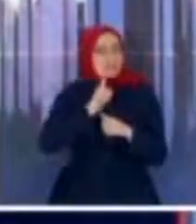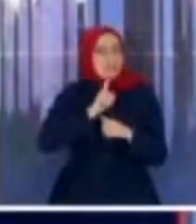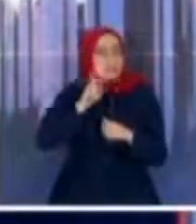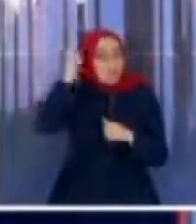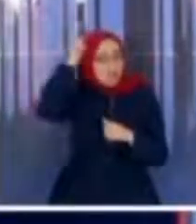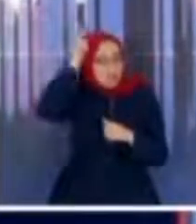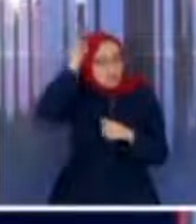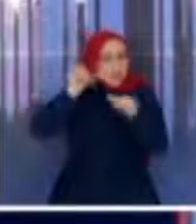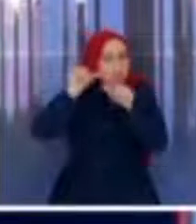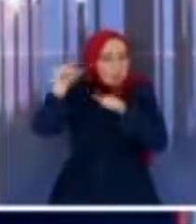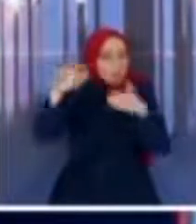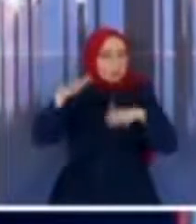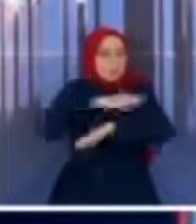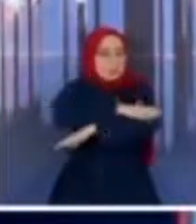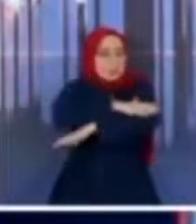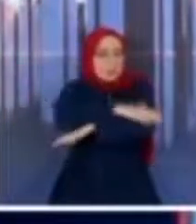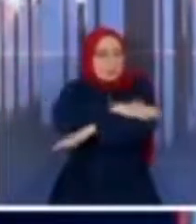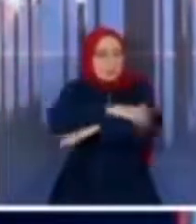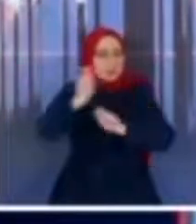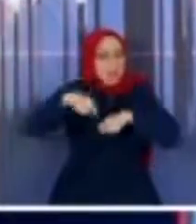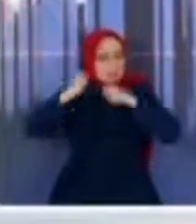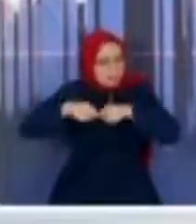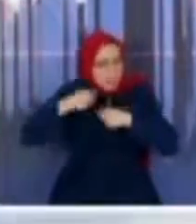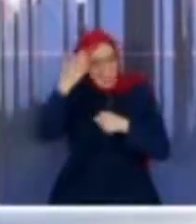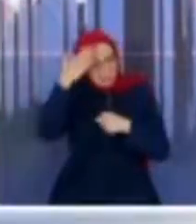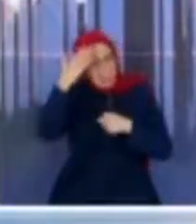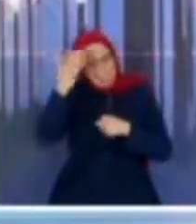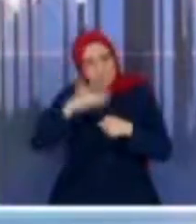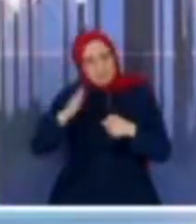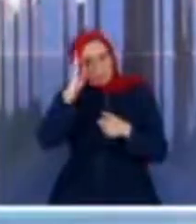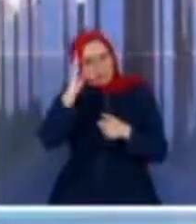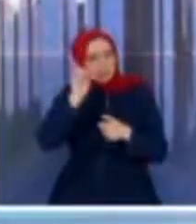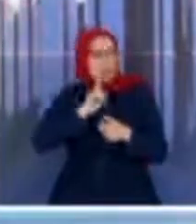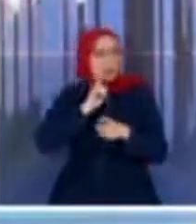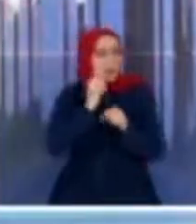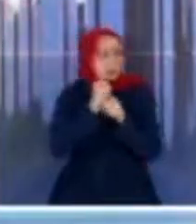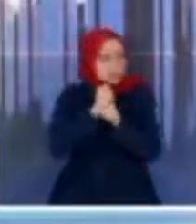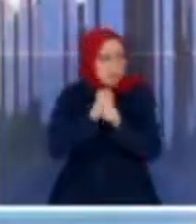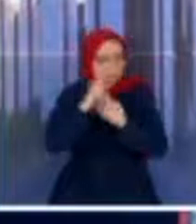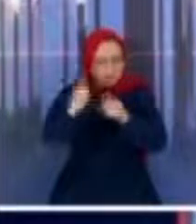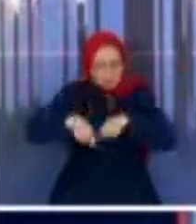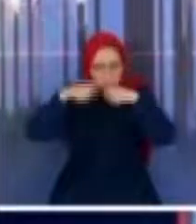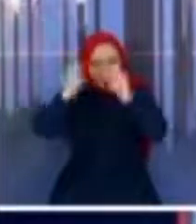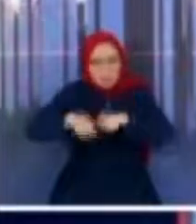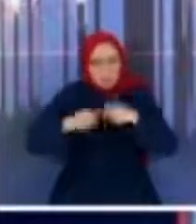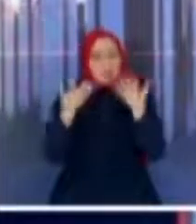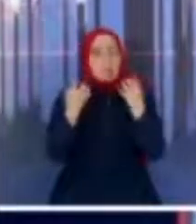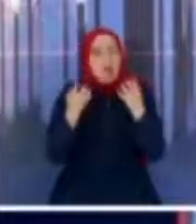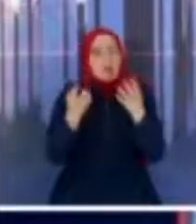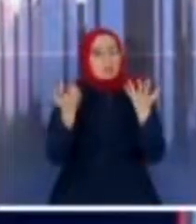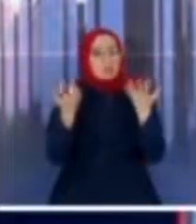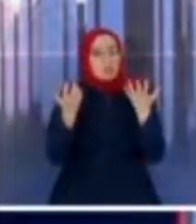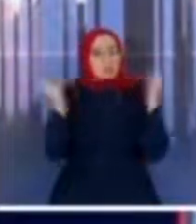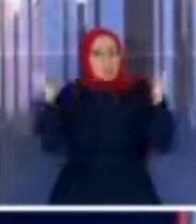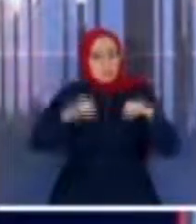برشا بيجا منطقه فلاحيه كنا نعرفوا، والنساء العاملات في الحقول والمزارع برشا، وبالتالي